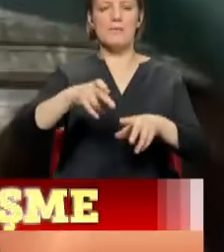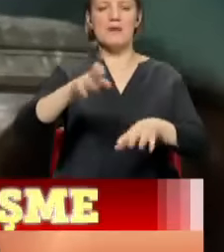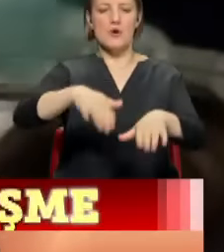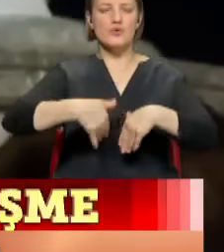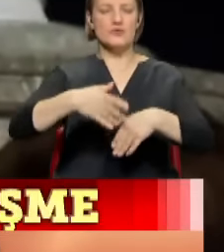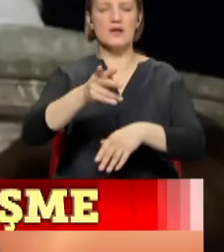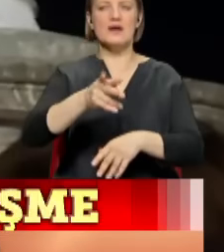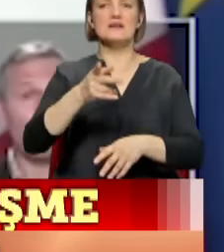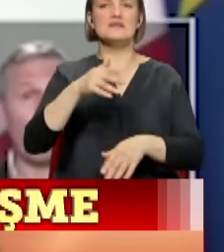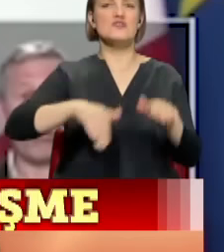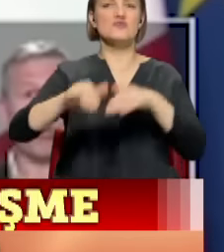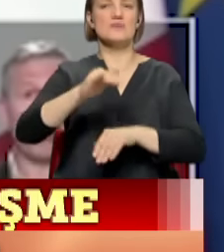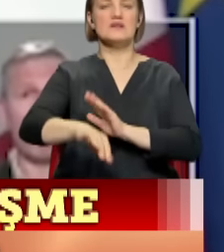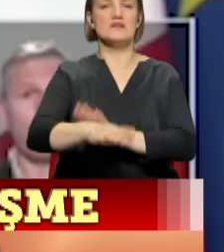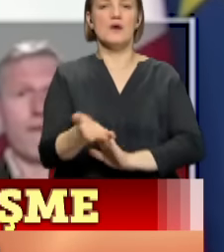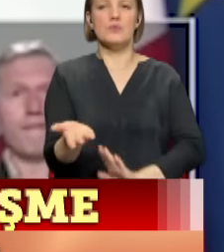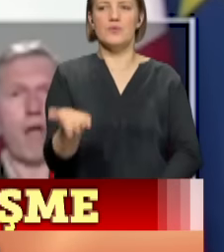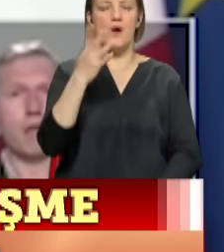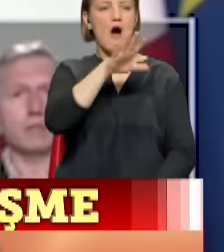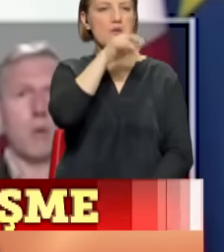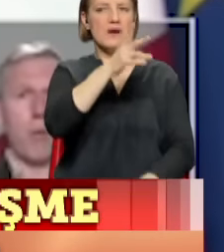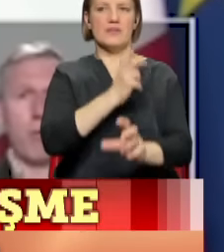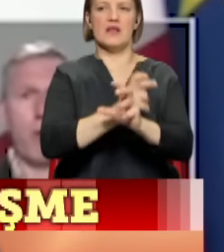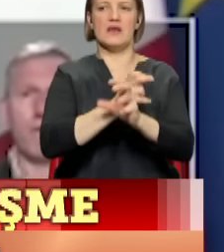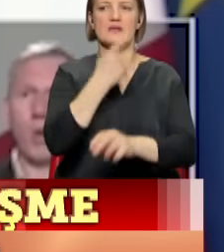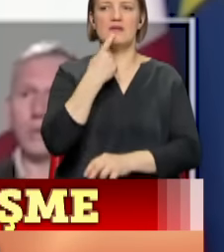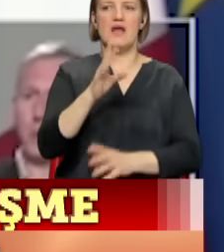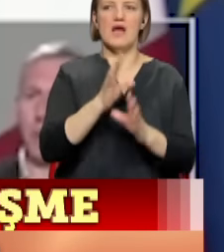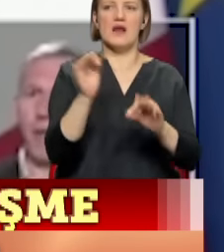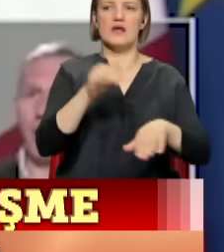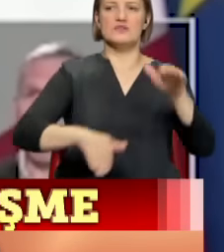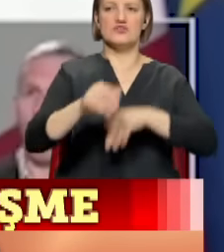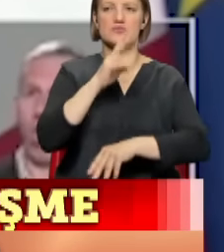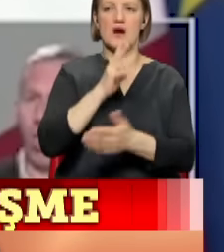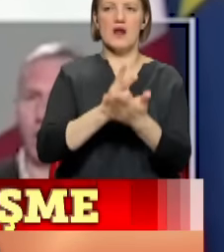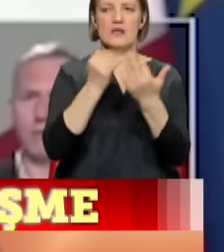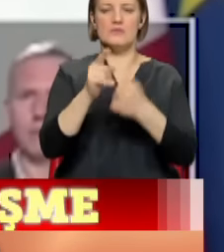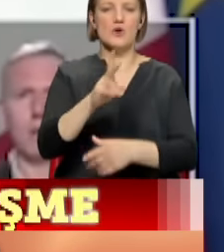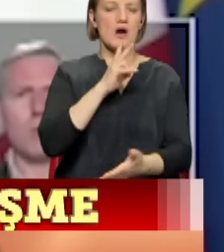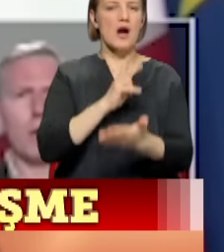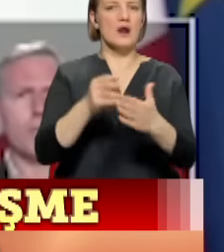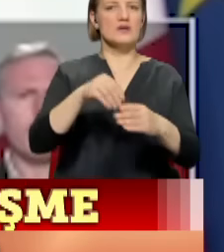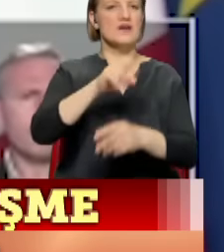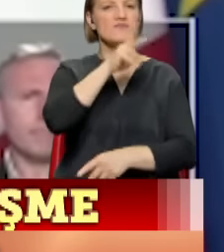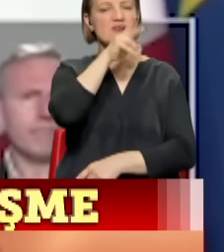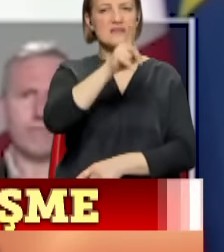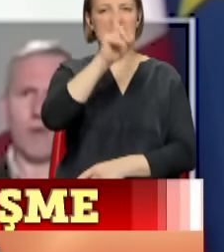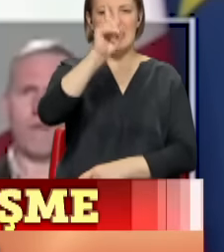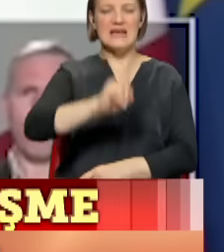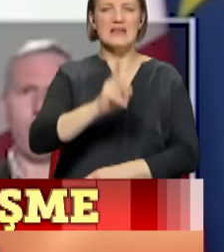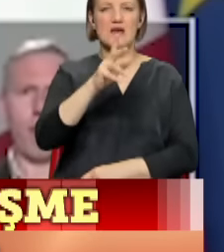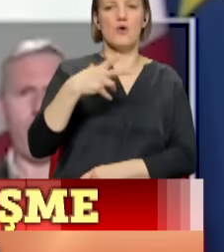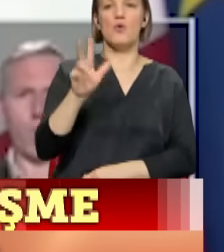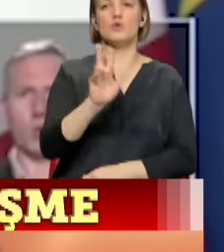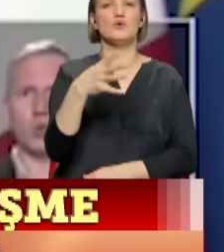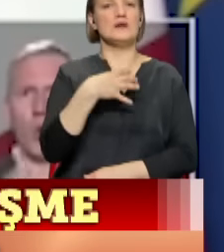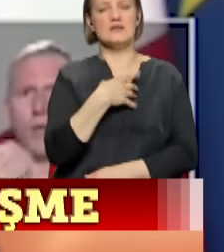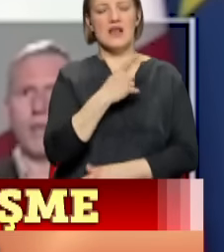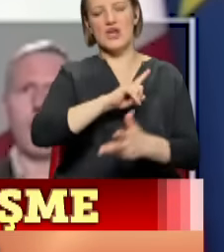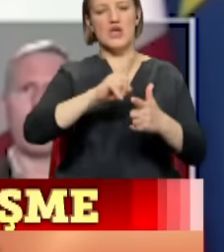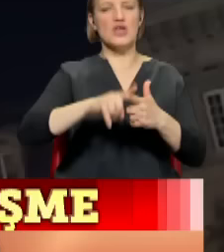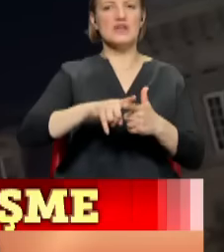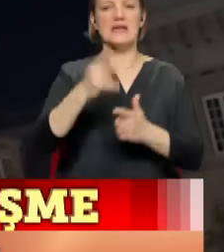aşırı sağın yükselişi için Avrupa tehlikede dedi. Erken seçim kararı aldı. Bu karar kapsamında Fransa'da ilk tur 30 Haziran'da,